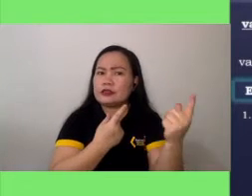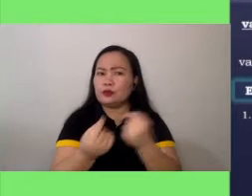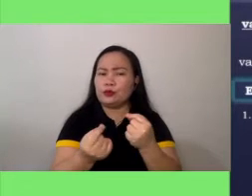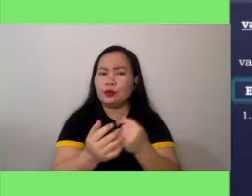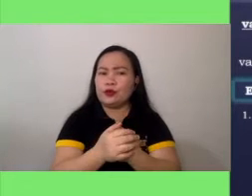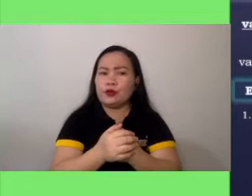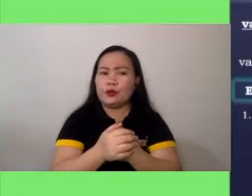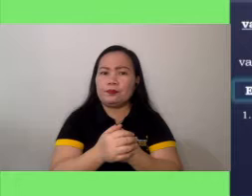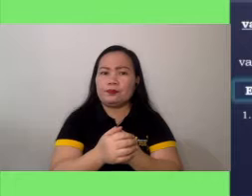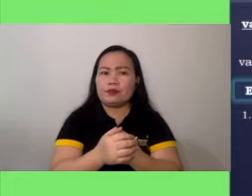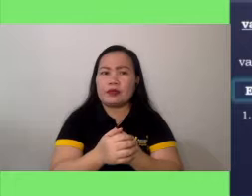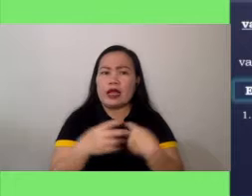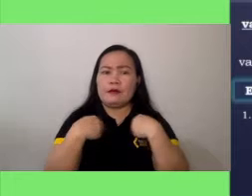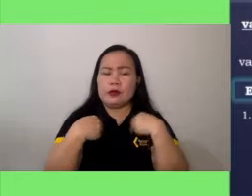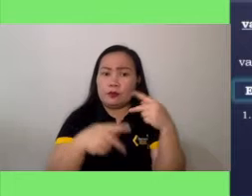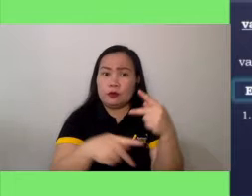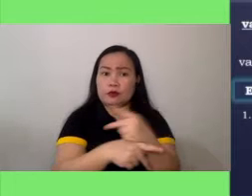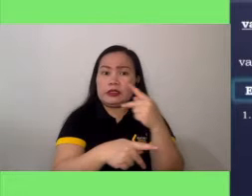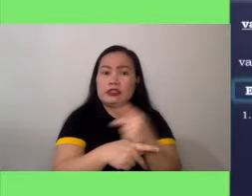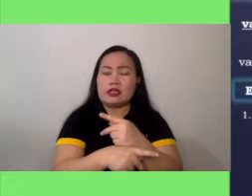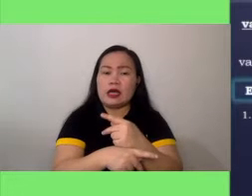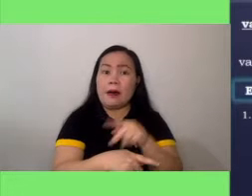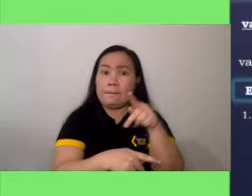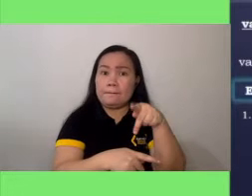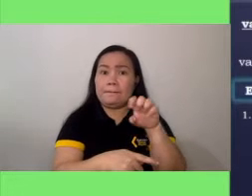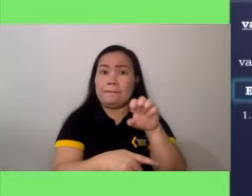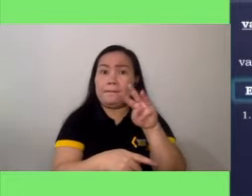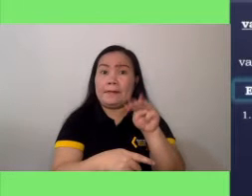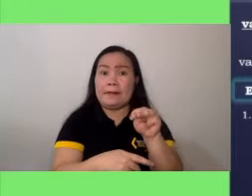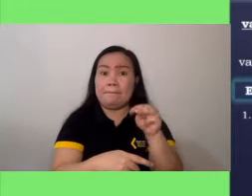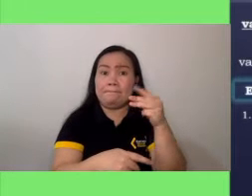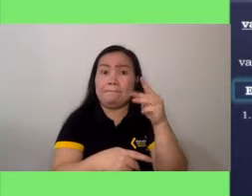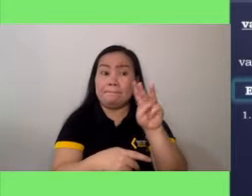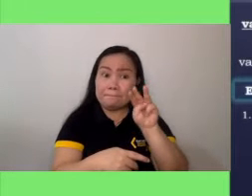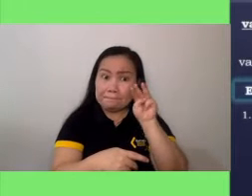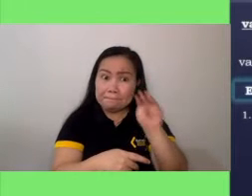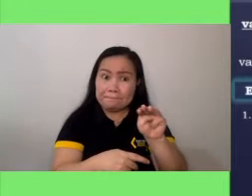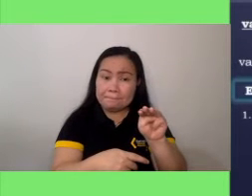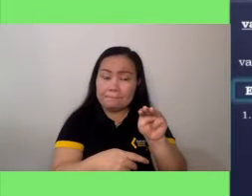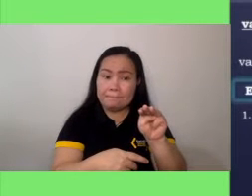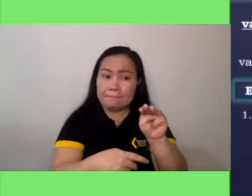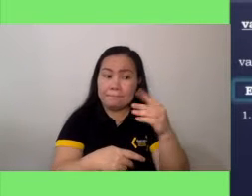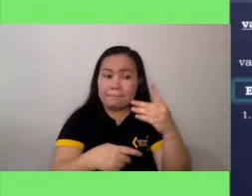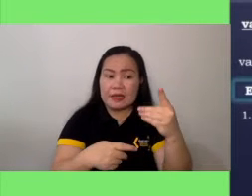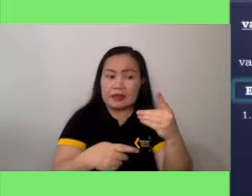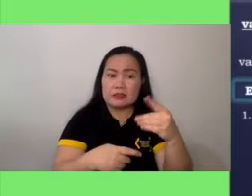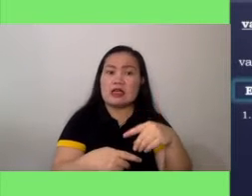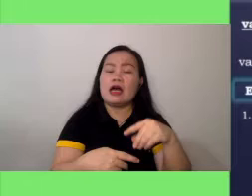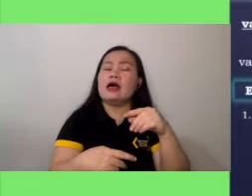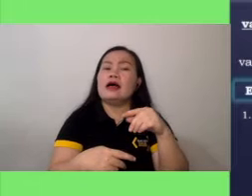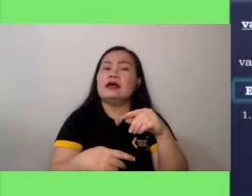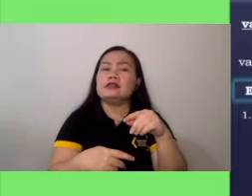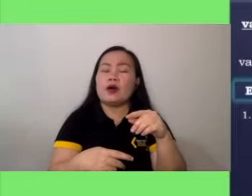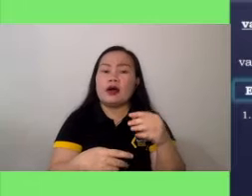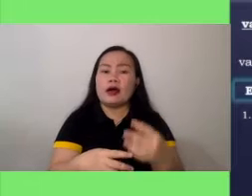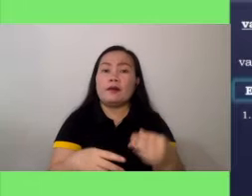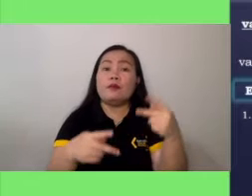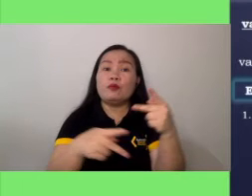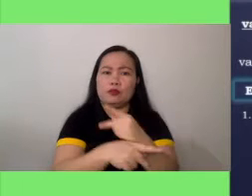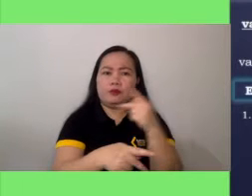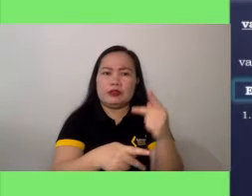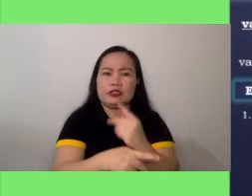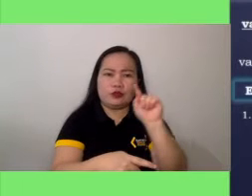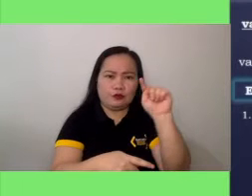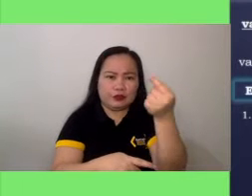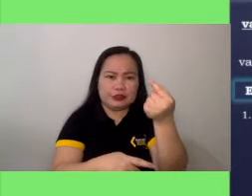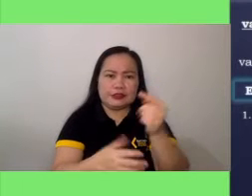Kasi meron tayong multiplication, meron tayong addition. Ano dapat ang mauna? Sa PEMDAS, multiplication muna. So, hindi tayo pwedeng